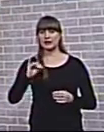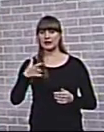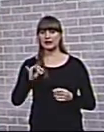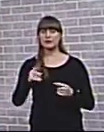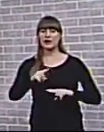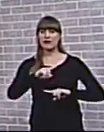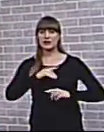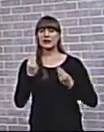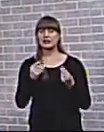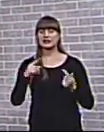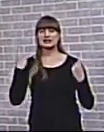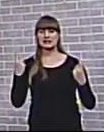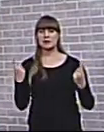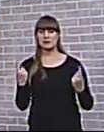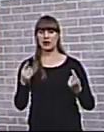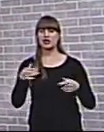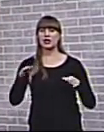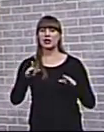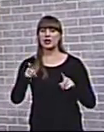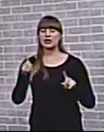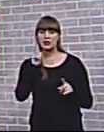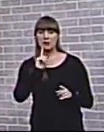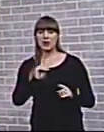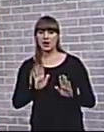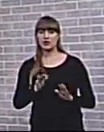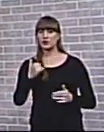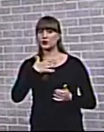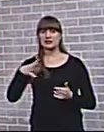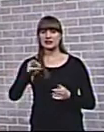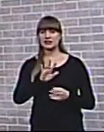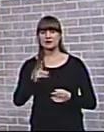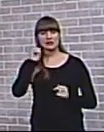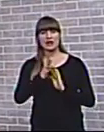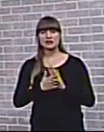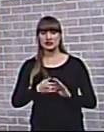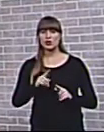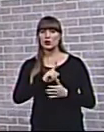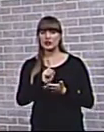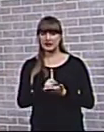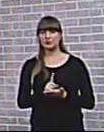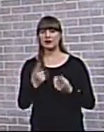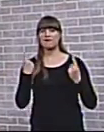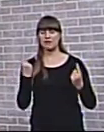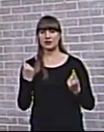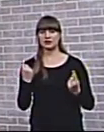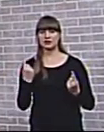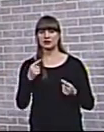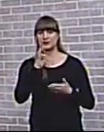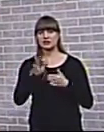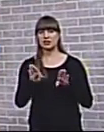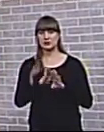самые важные. И пока что у нас не все осознают именно вот важность, скажем